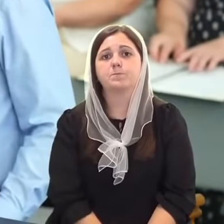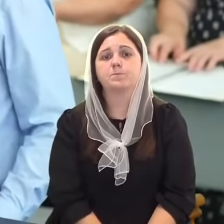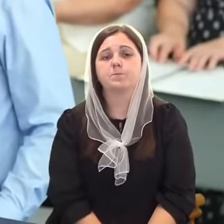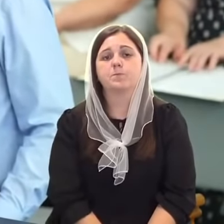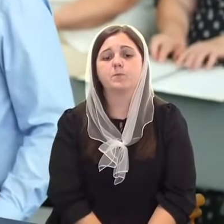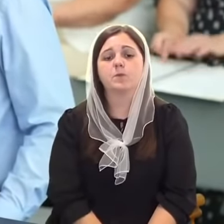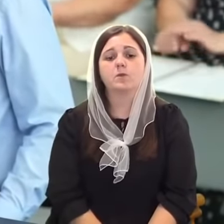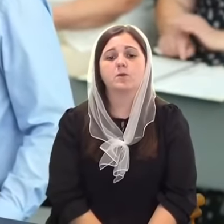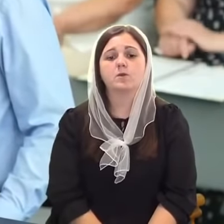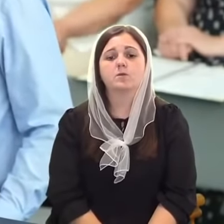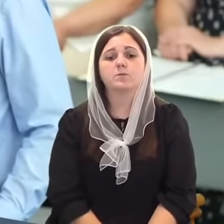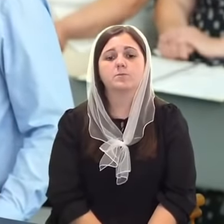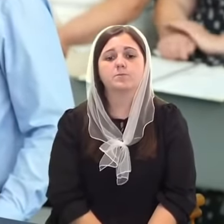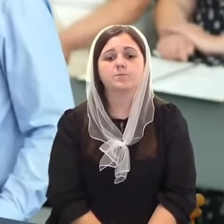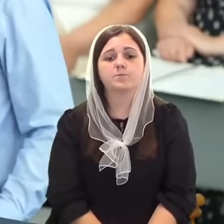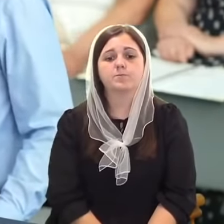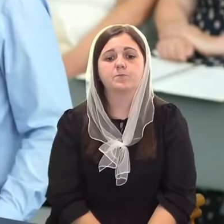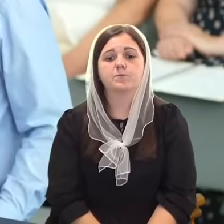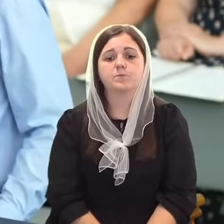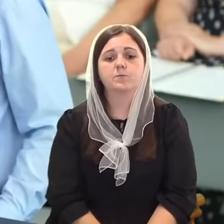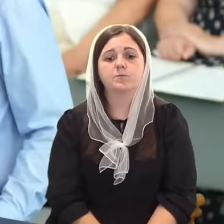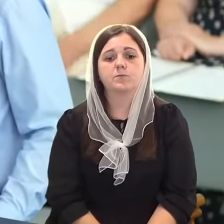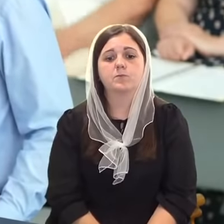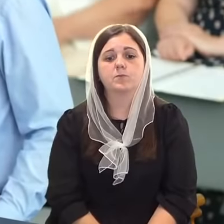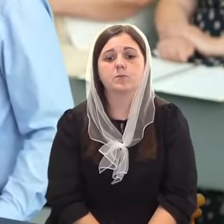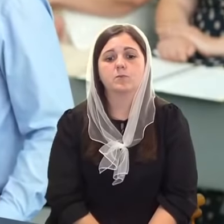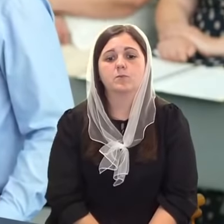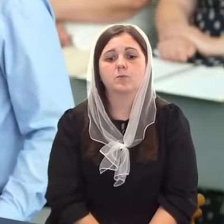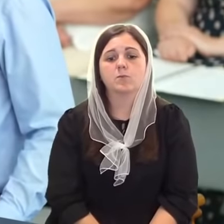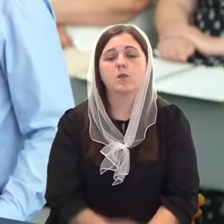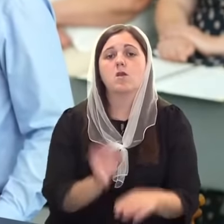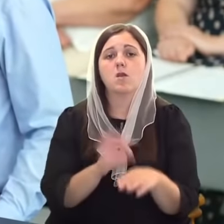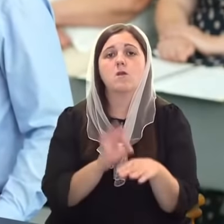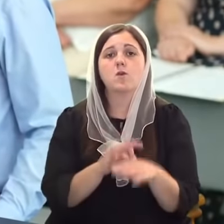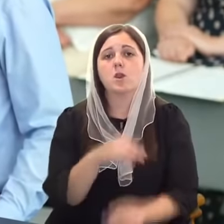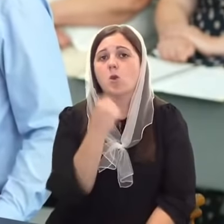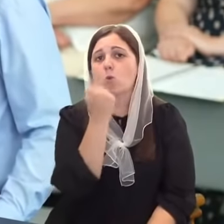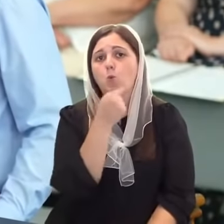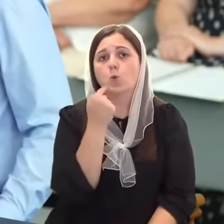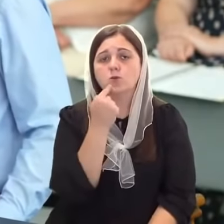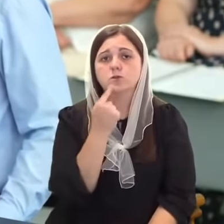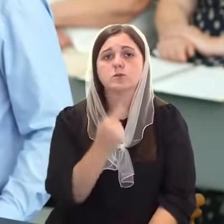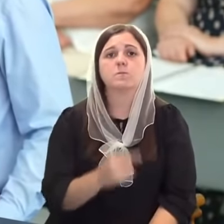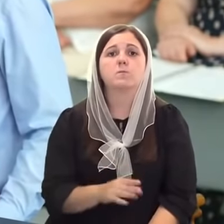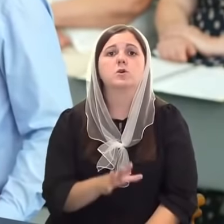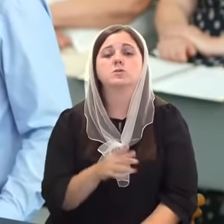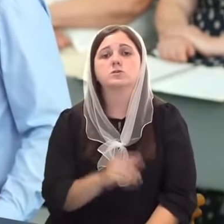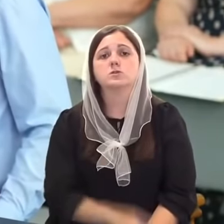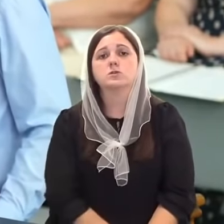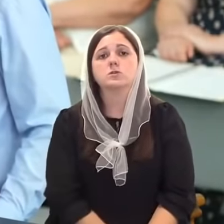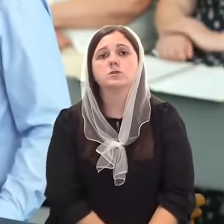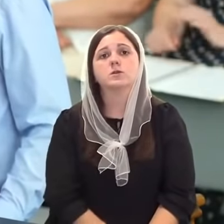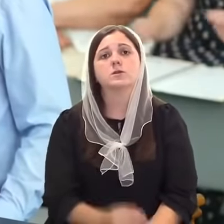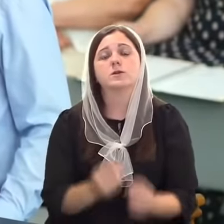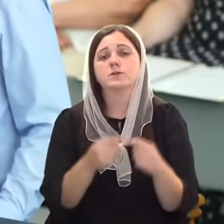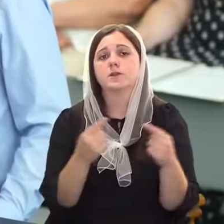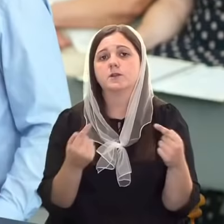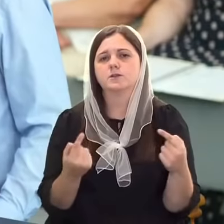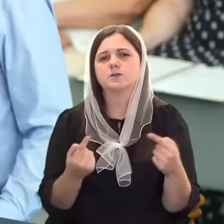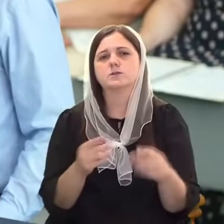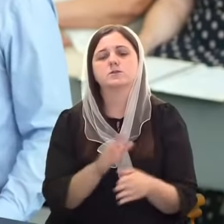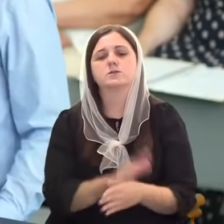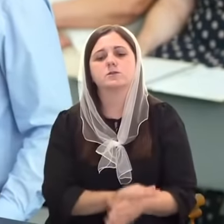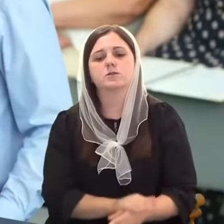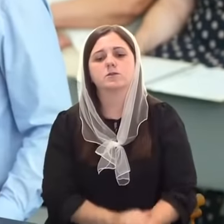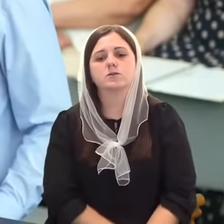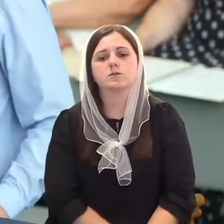У меня было вот здесь разорвано все, не было переносицы, было кривые зубы, не было неба. И когда